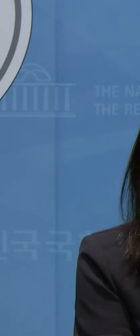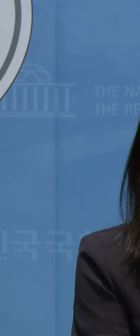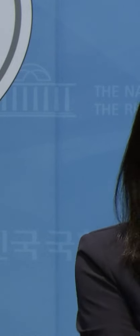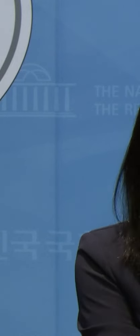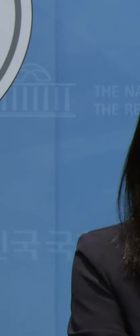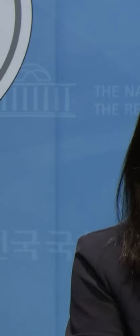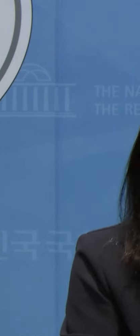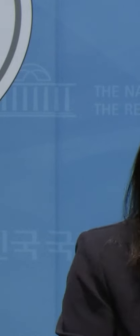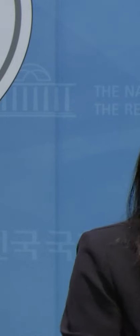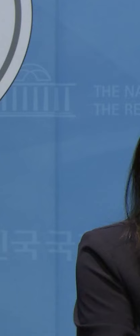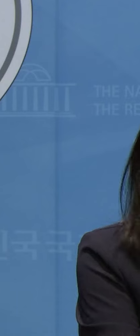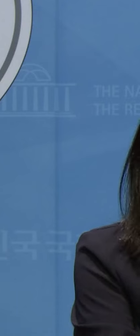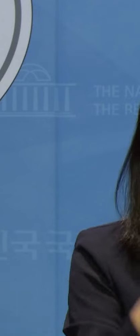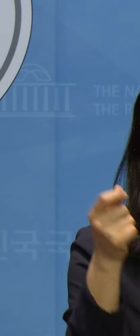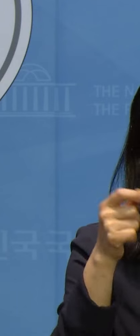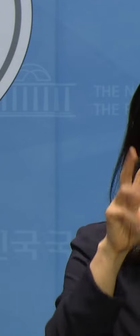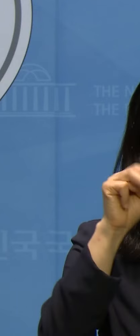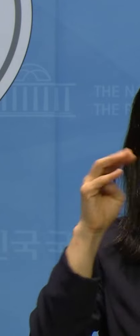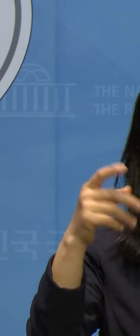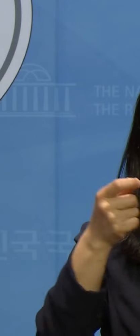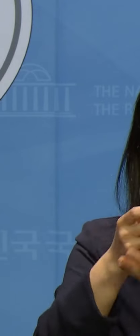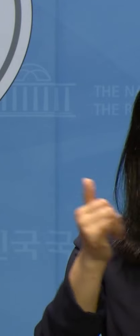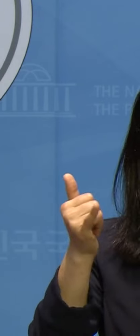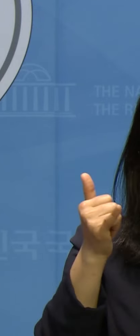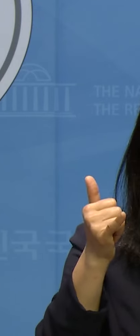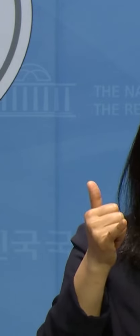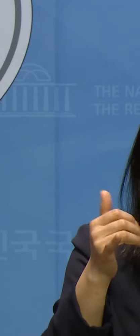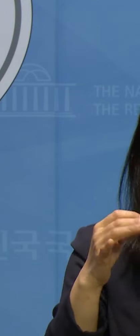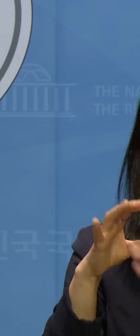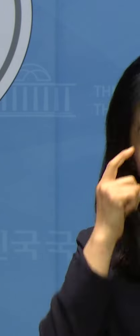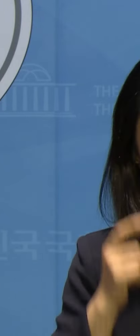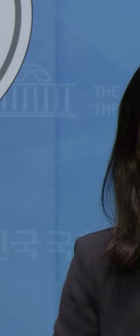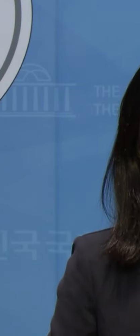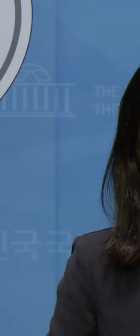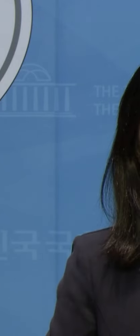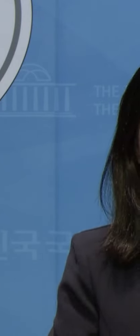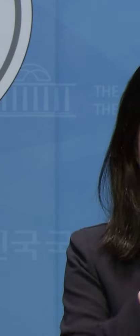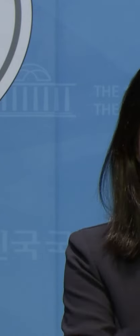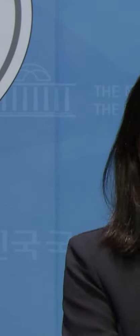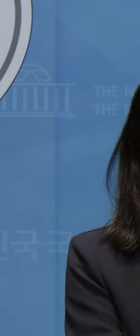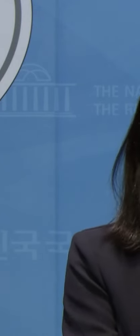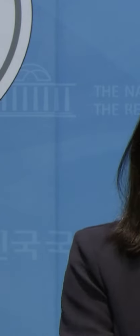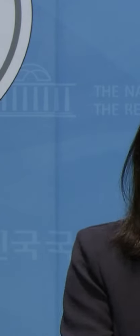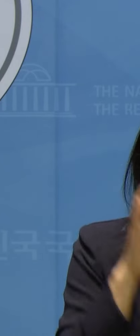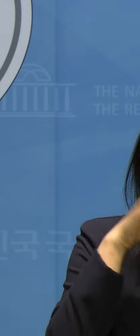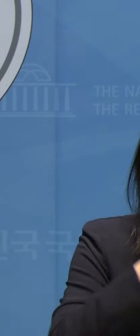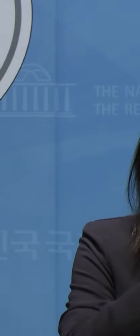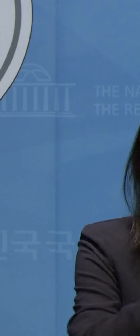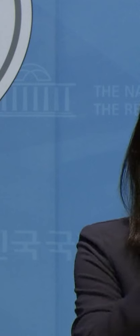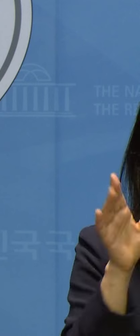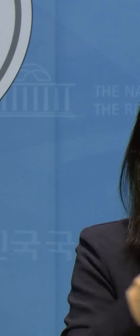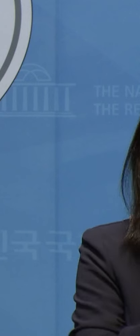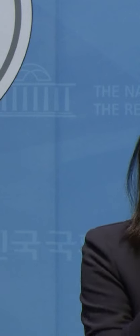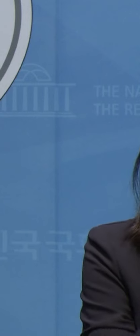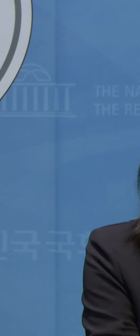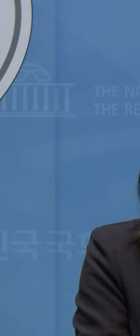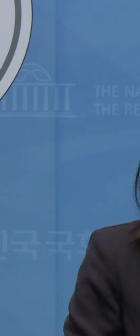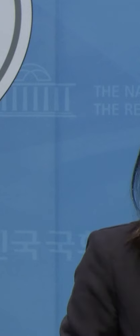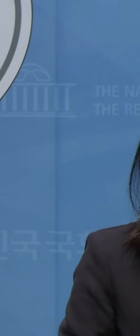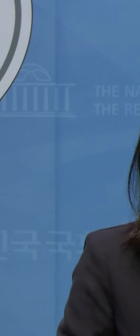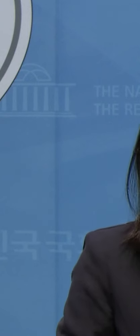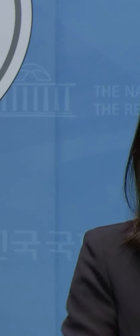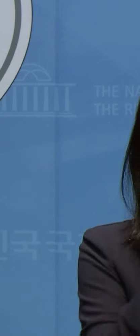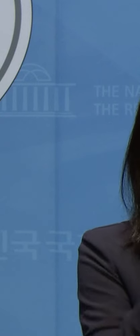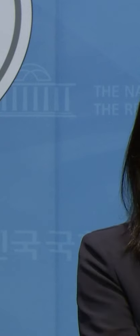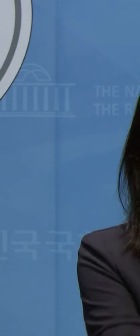민주당의 과방의 원들이 청문회를 연다고 합니다 민주당이 청문회를 강행하는 이유가